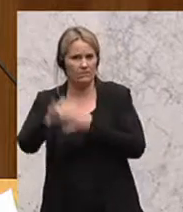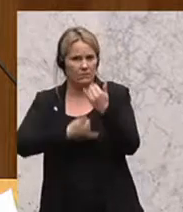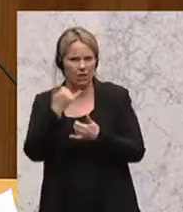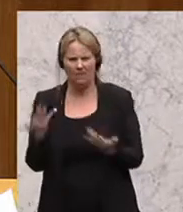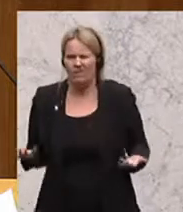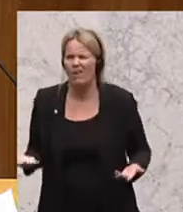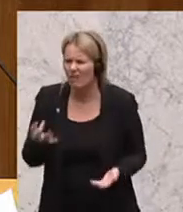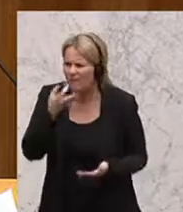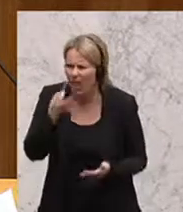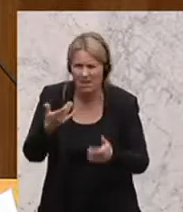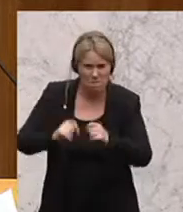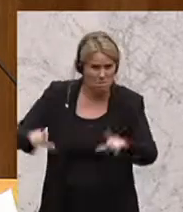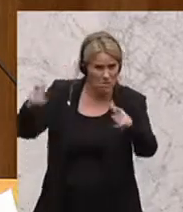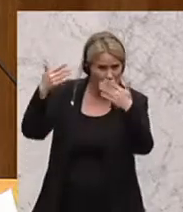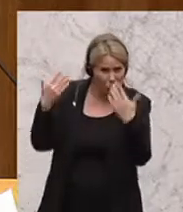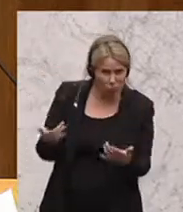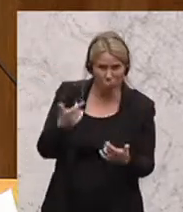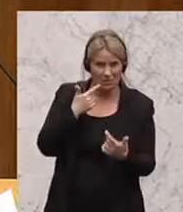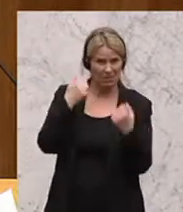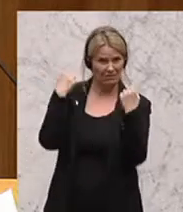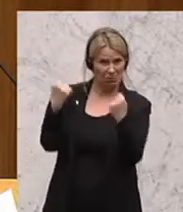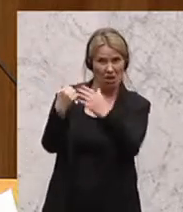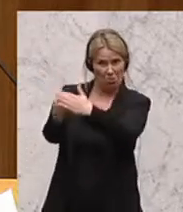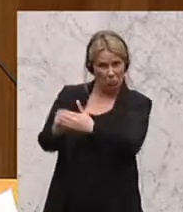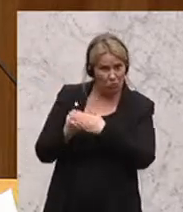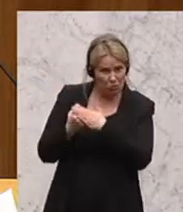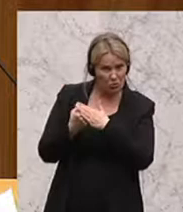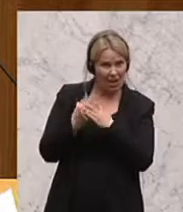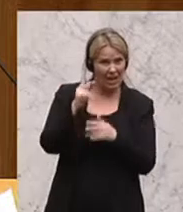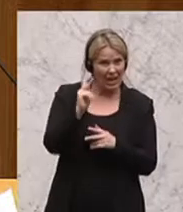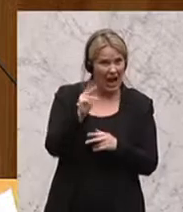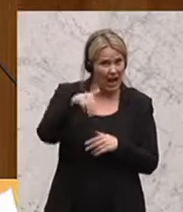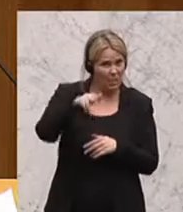Ist das das Bild, wo ich vom Rückgrat der KMU sprechen kann?